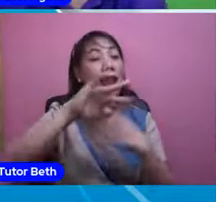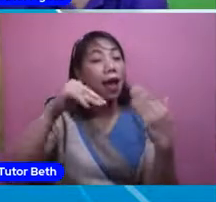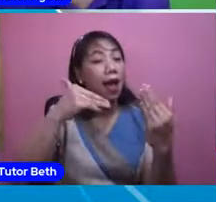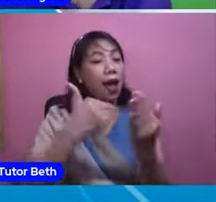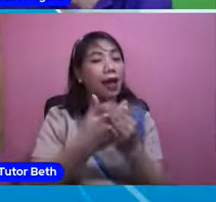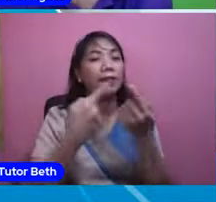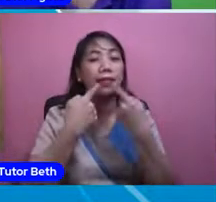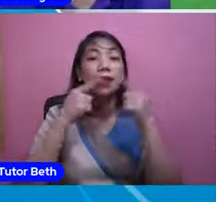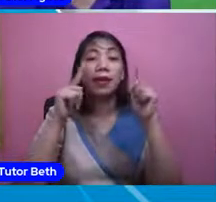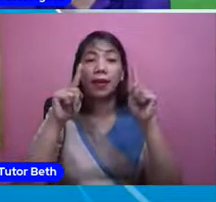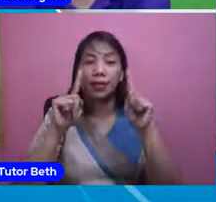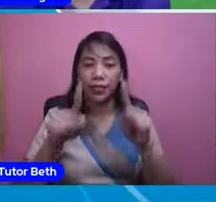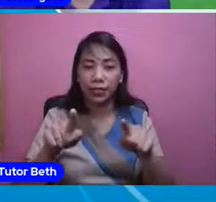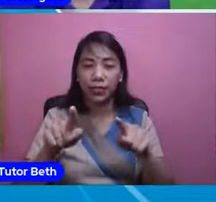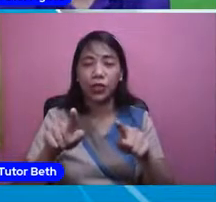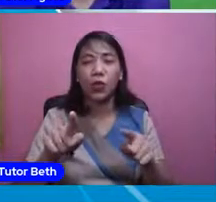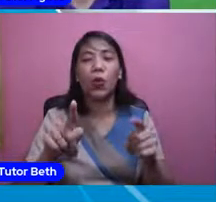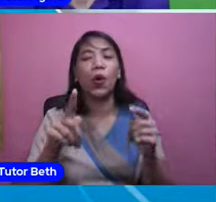masaya.